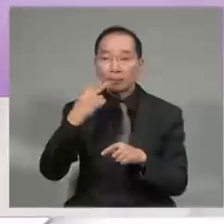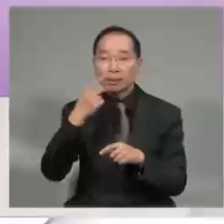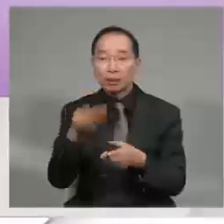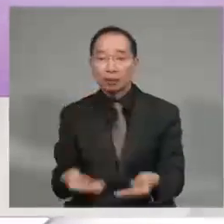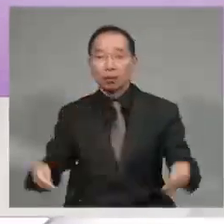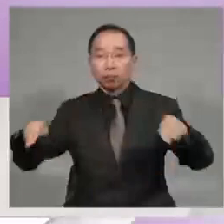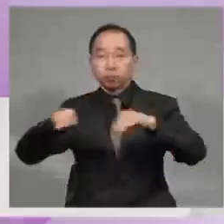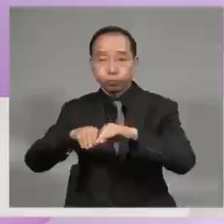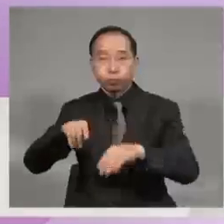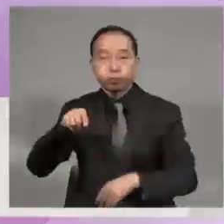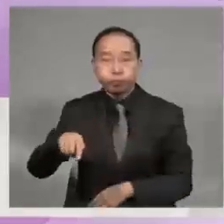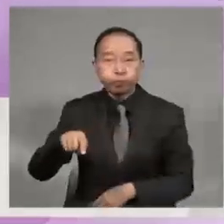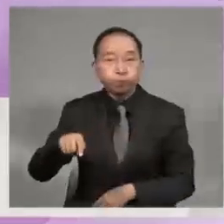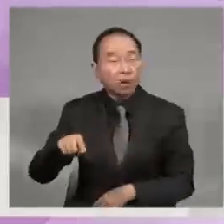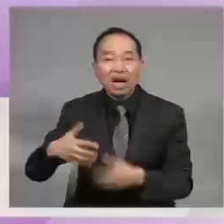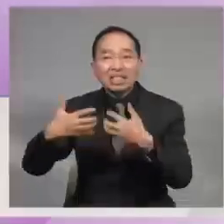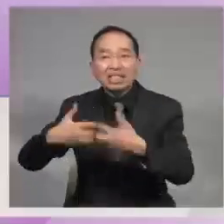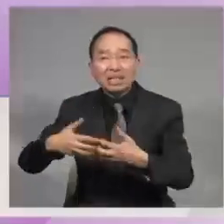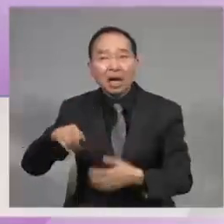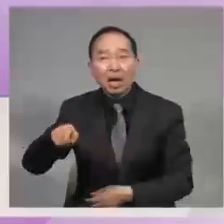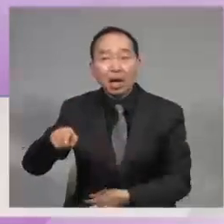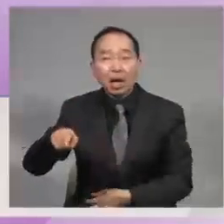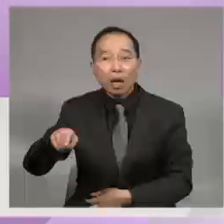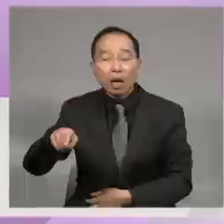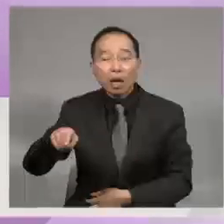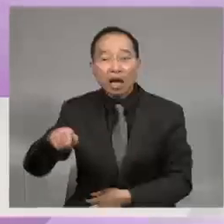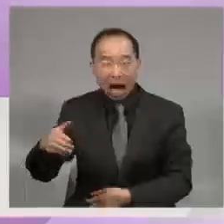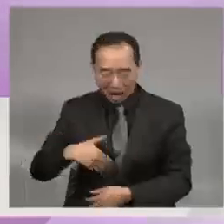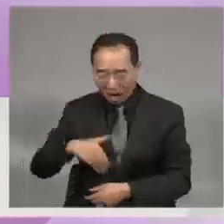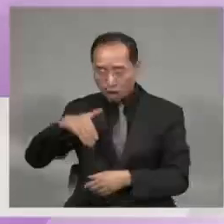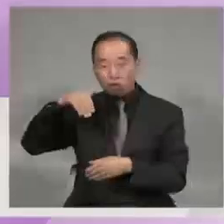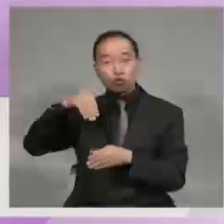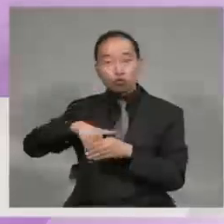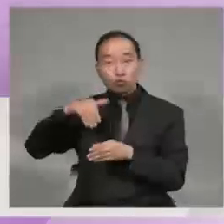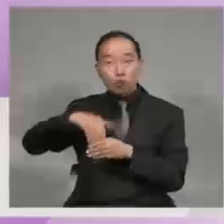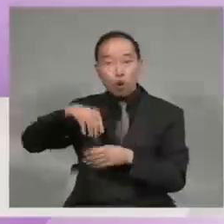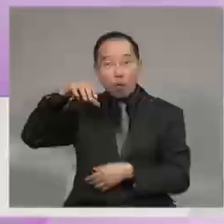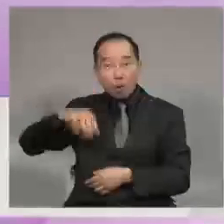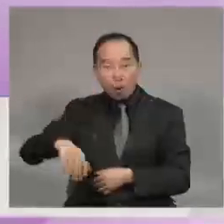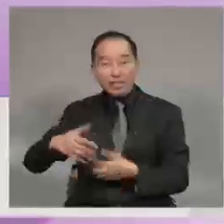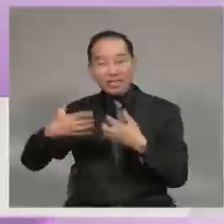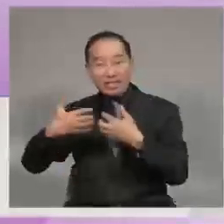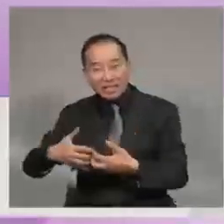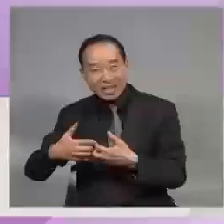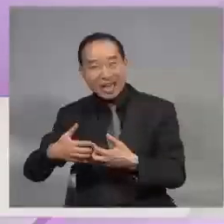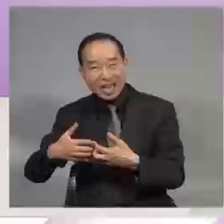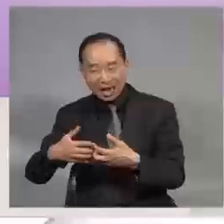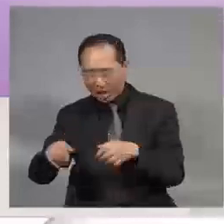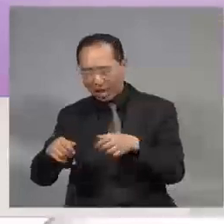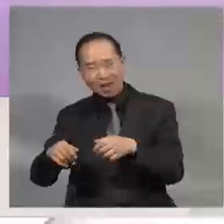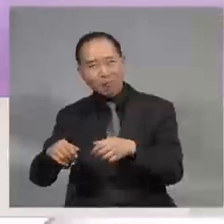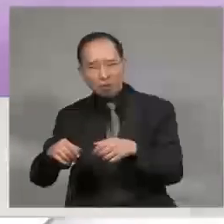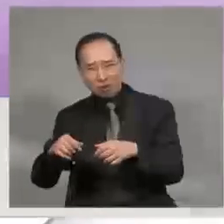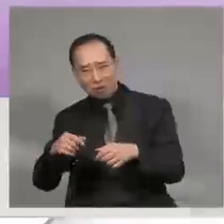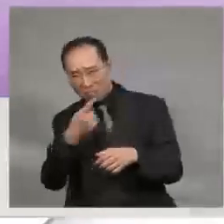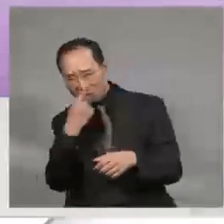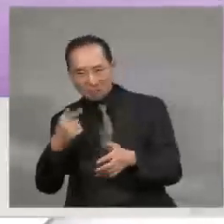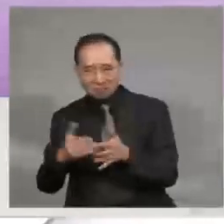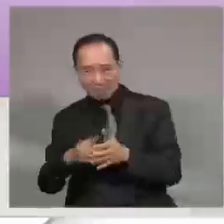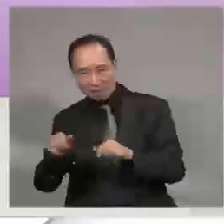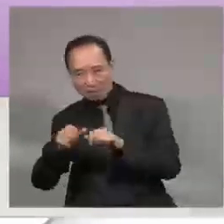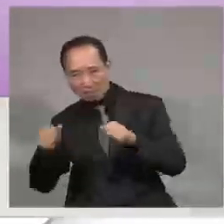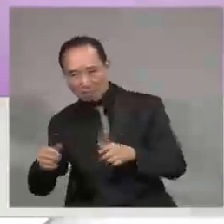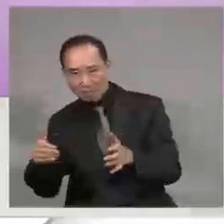네. 그곳은 뭐 어떤 분들이 관리를 하고 계시는 건가요? 내일 또 이제 2차 사전 투표까지 어떻게 좀 관리가 됩니까?